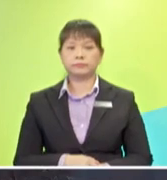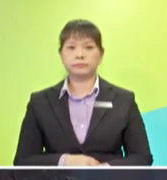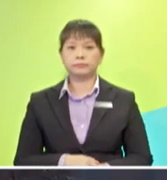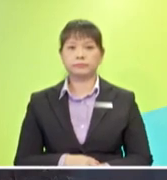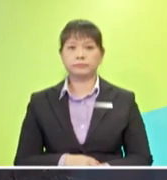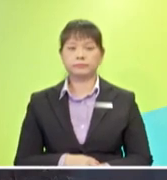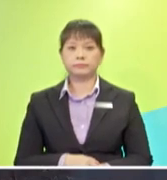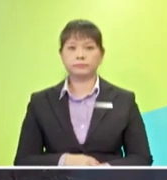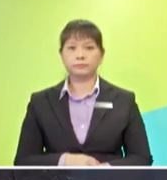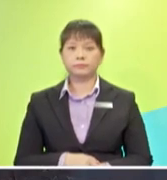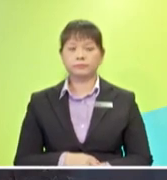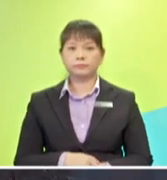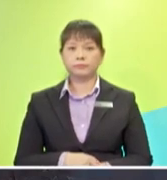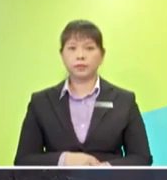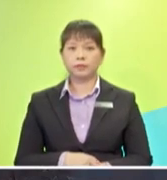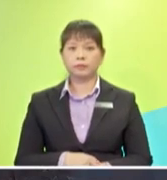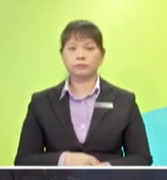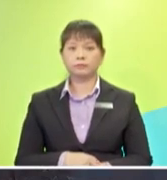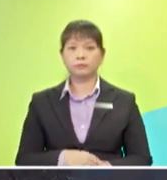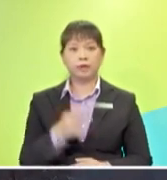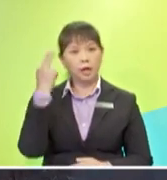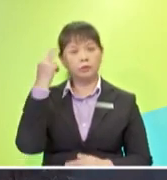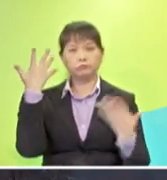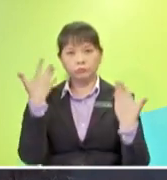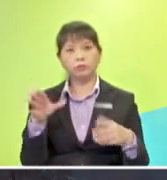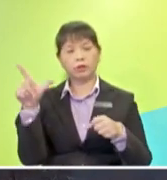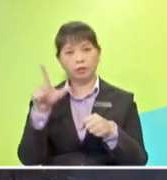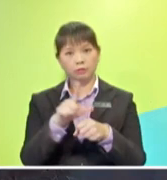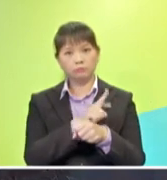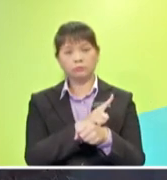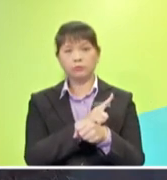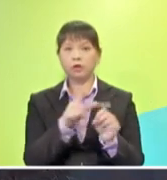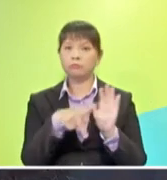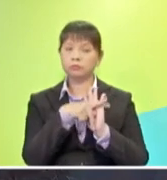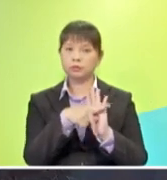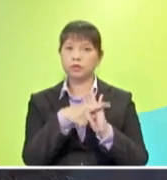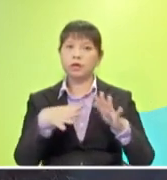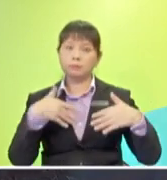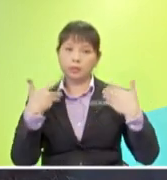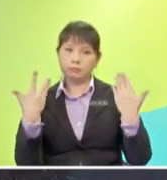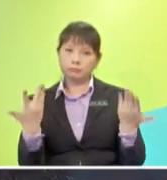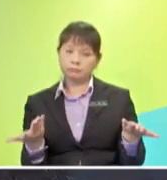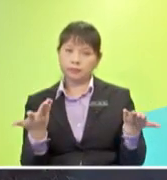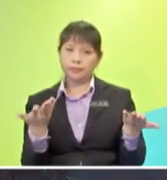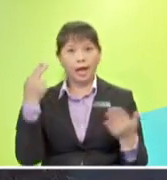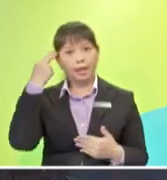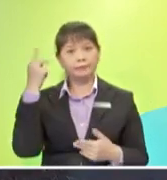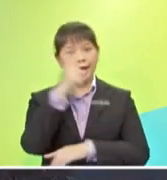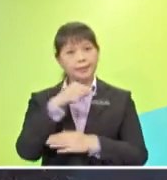juga saya sudah lengkap kan puste ini semua Bagaimanakah prestasi keseluruhan